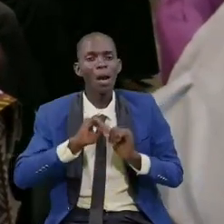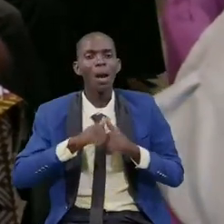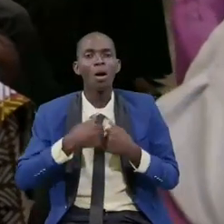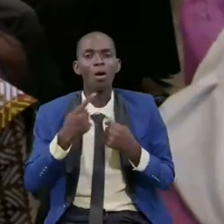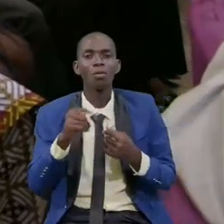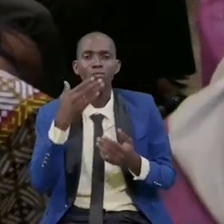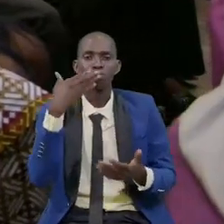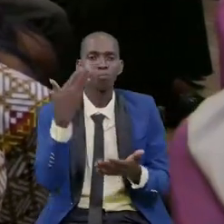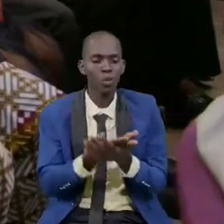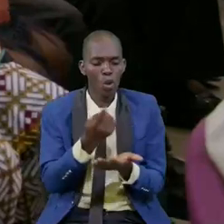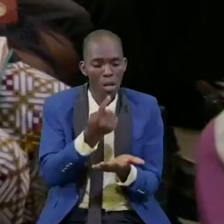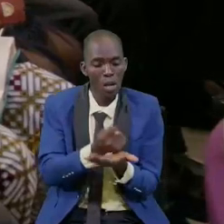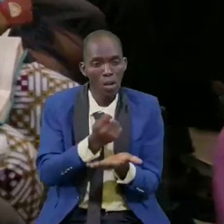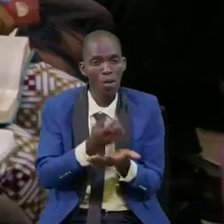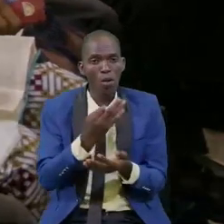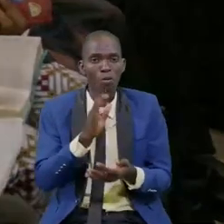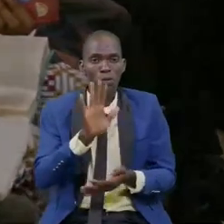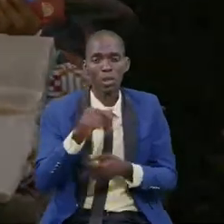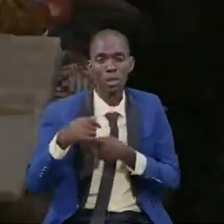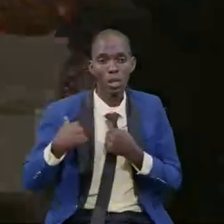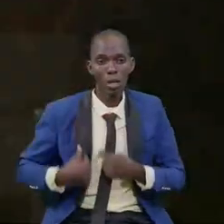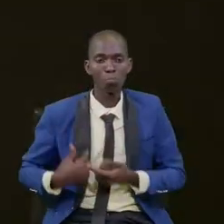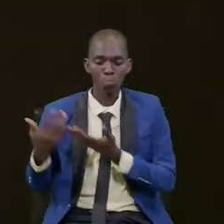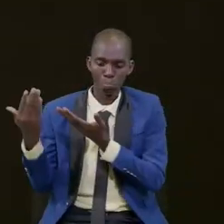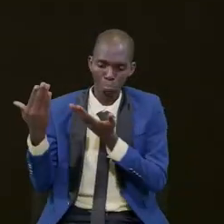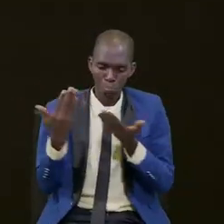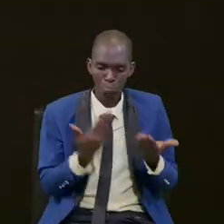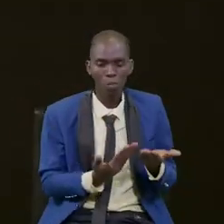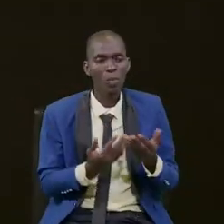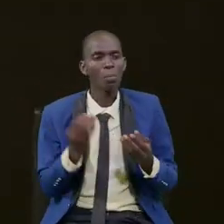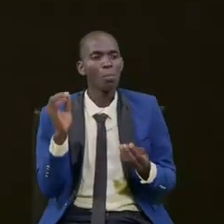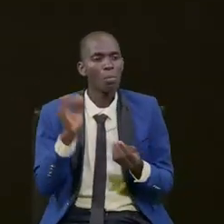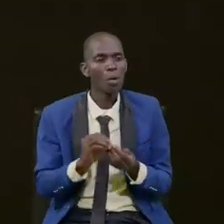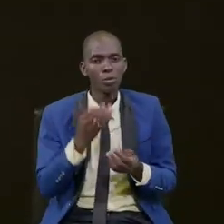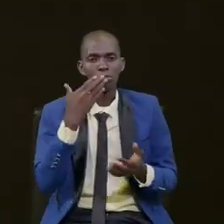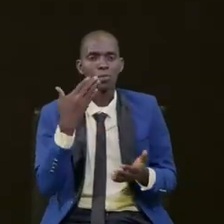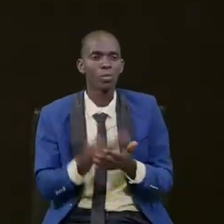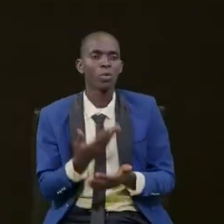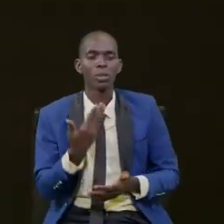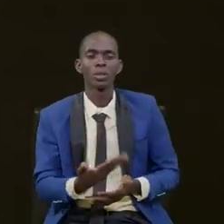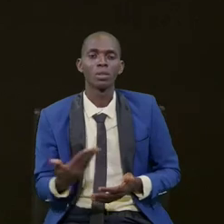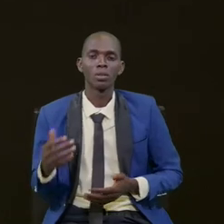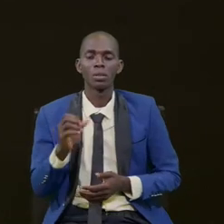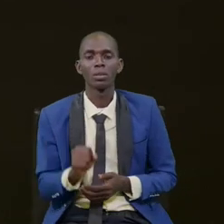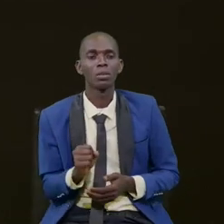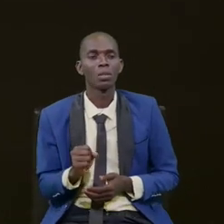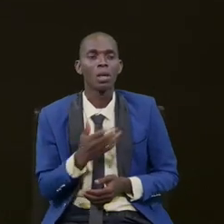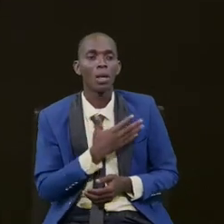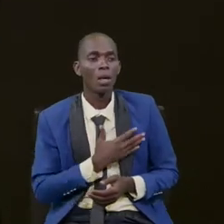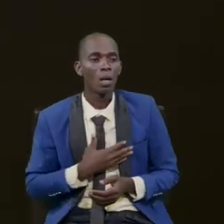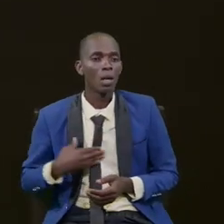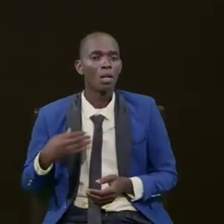L'homme bon tire de bonnes choses de son bon trésor. Et